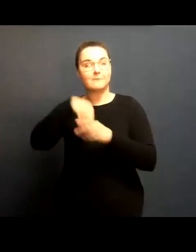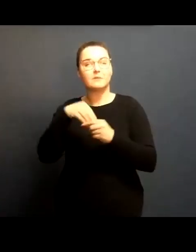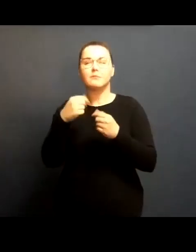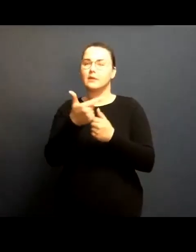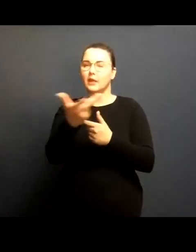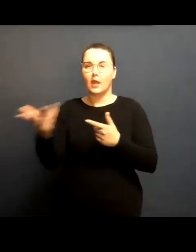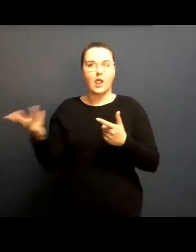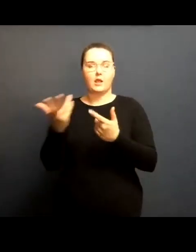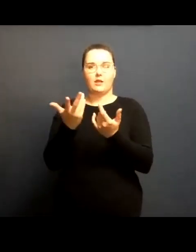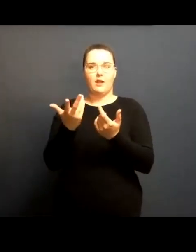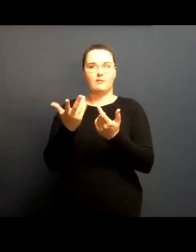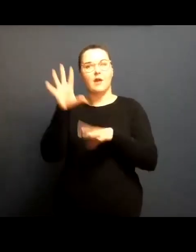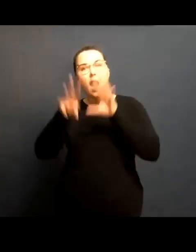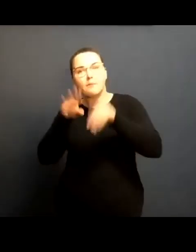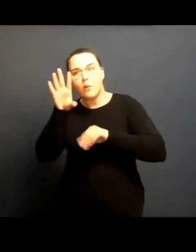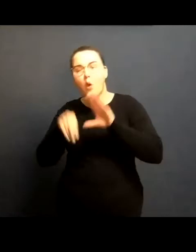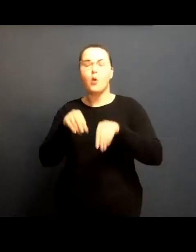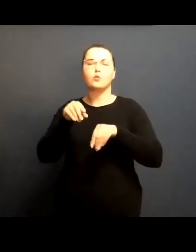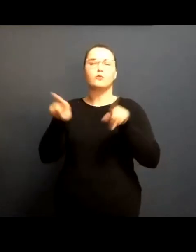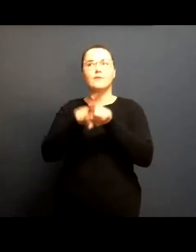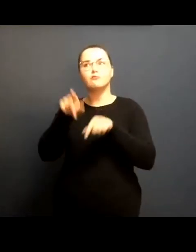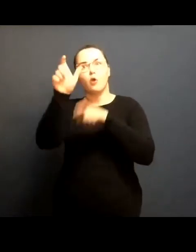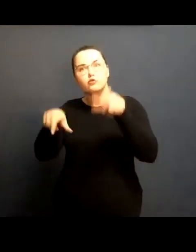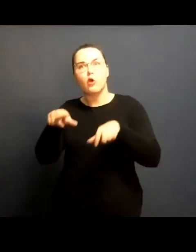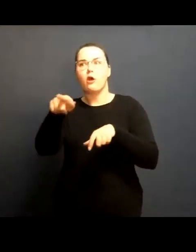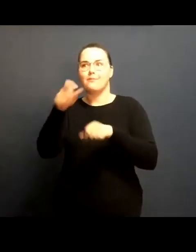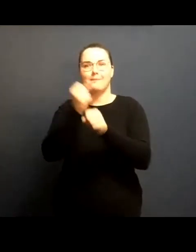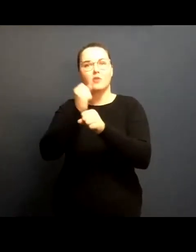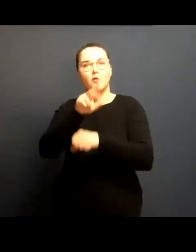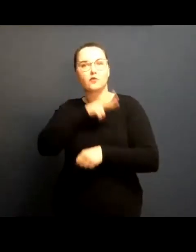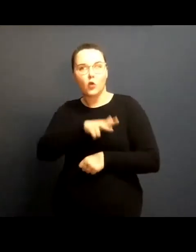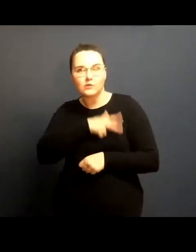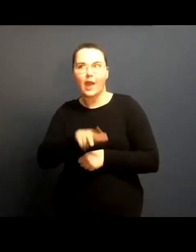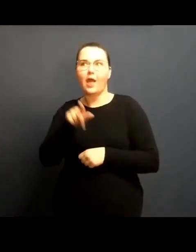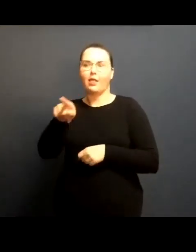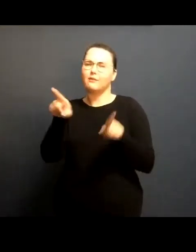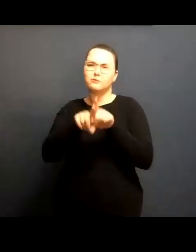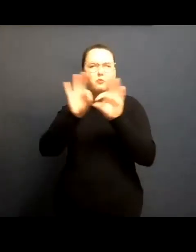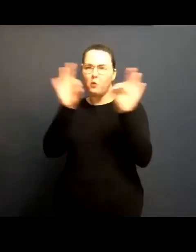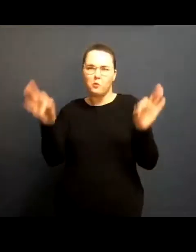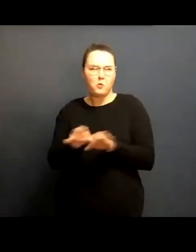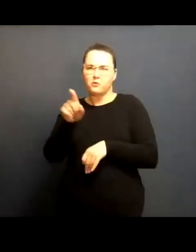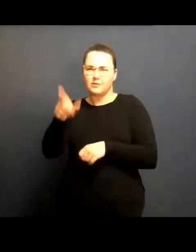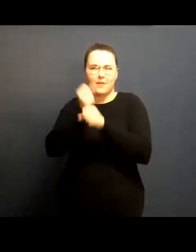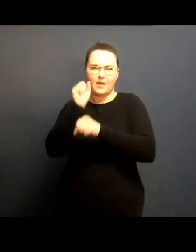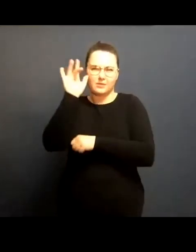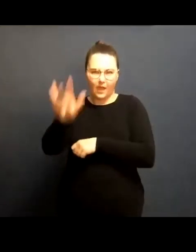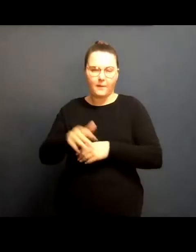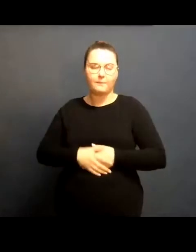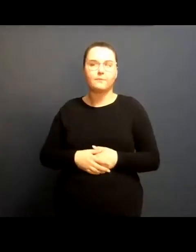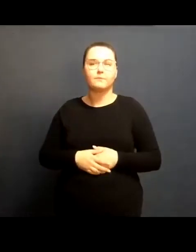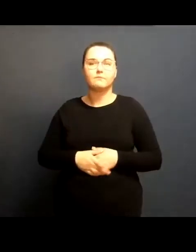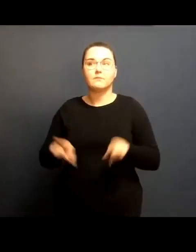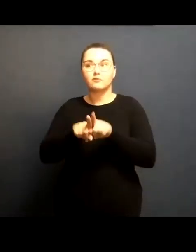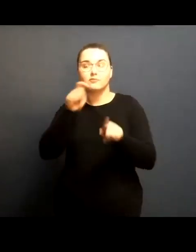pracowników socjalnych, czy też personelu tych domów, a także wywiady z pensjonariuszami.